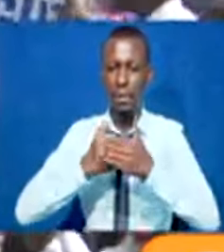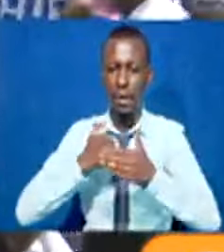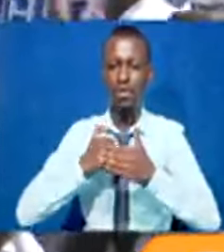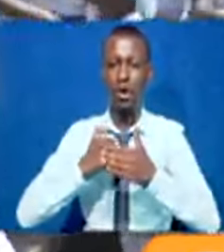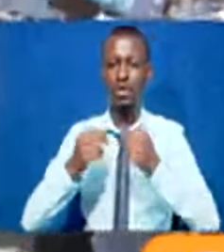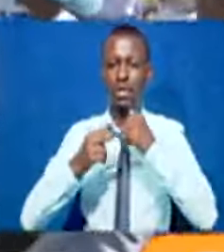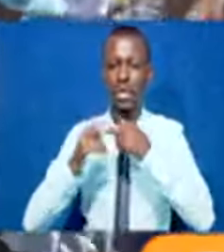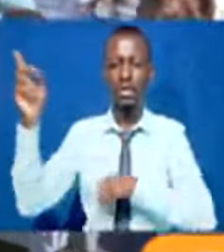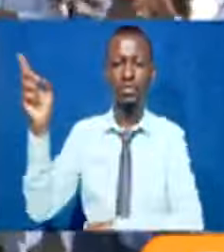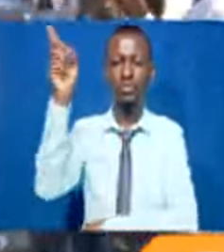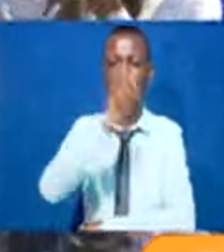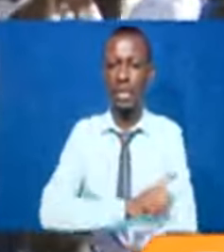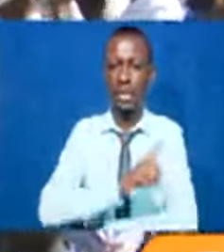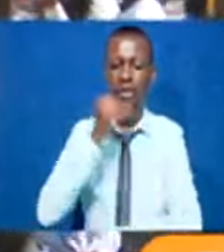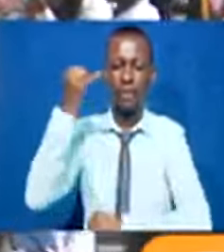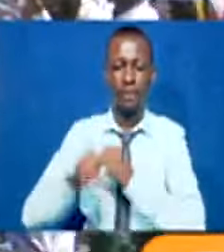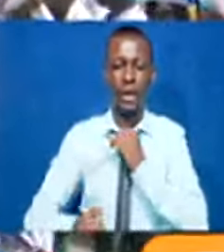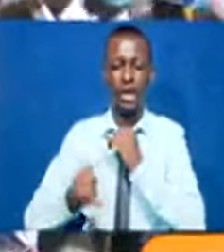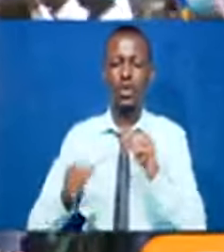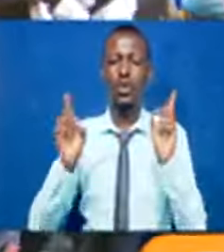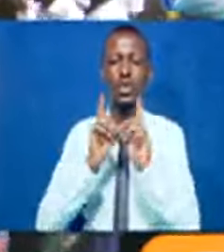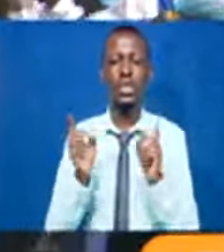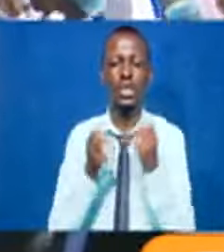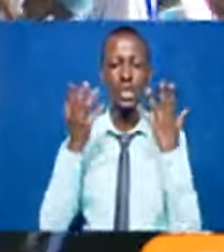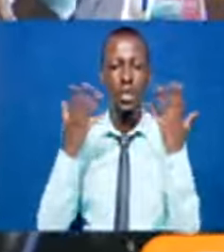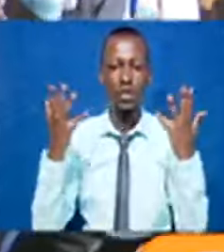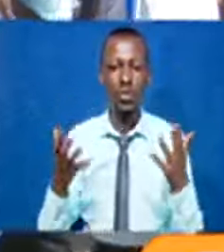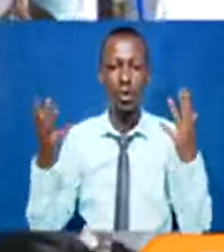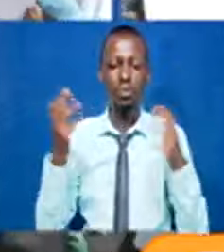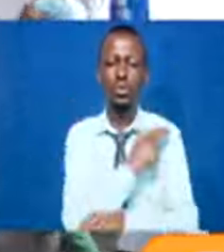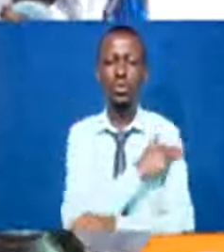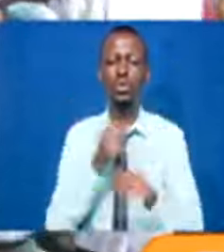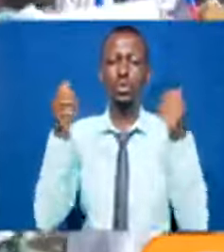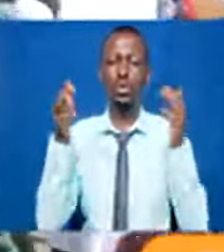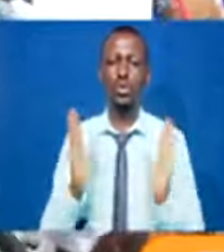siku saba yaliyotolewa na madaktari kukamilika.